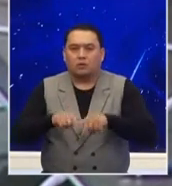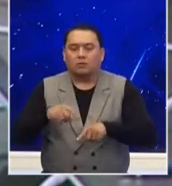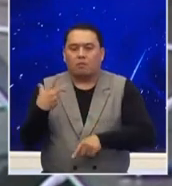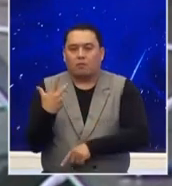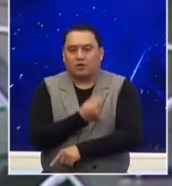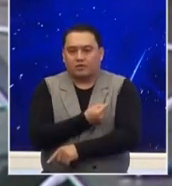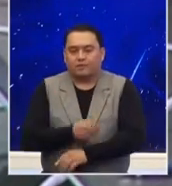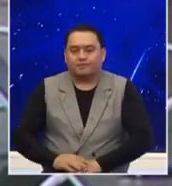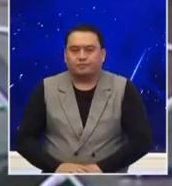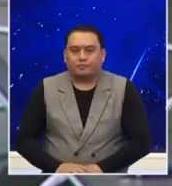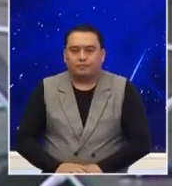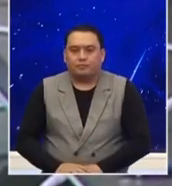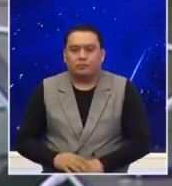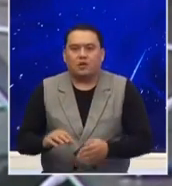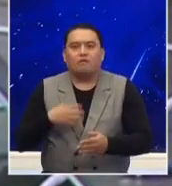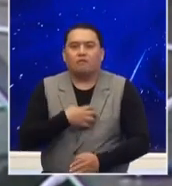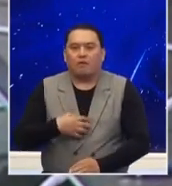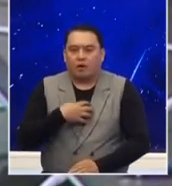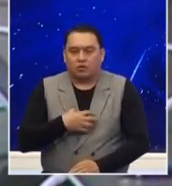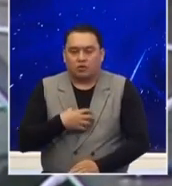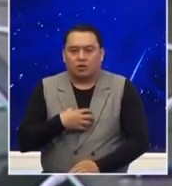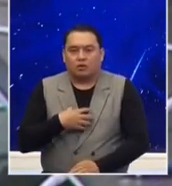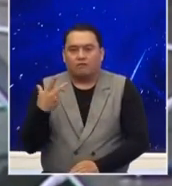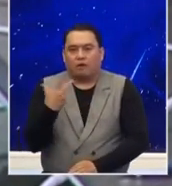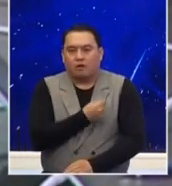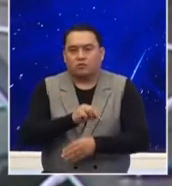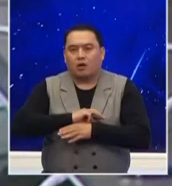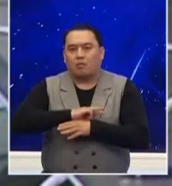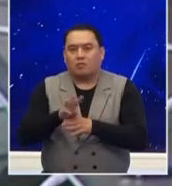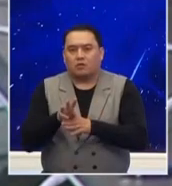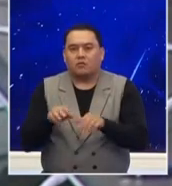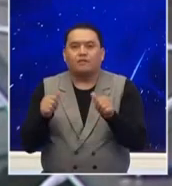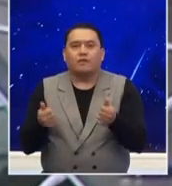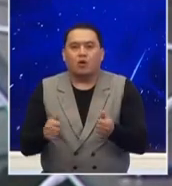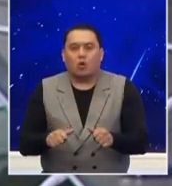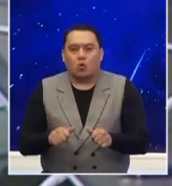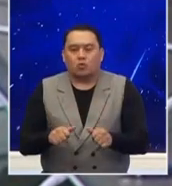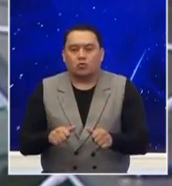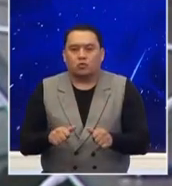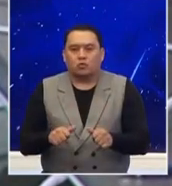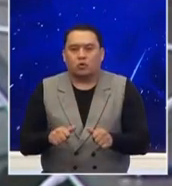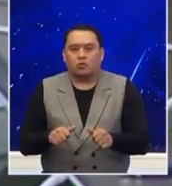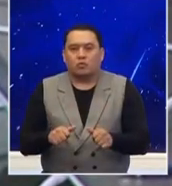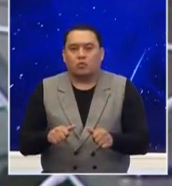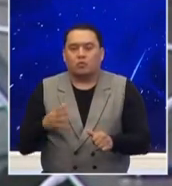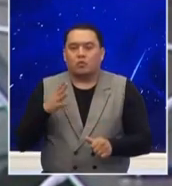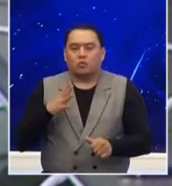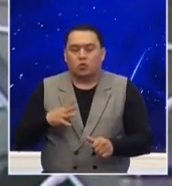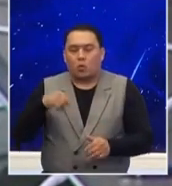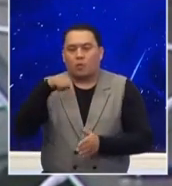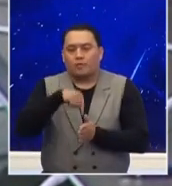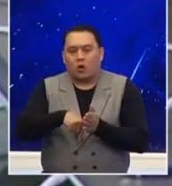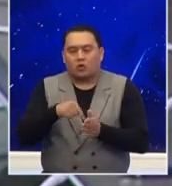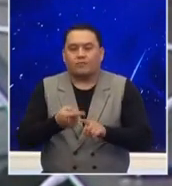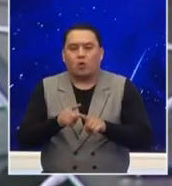вакцины. Самое важное, вакцина обеспечивает формирование нейтрализующих антител в титрах того